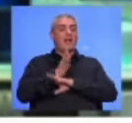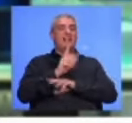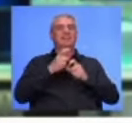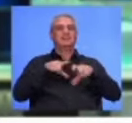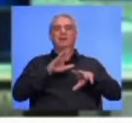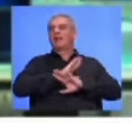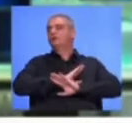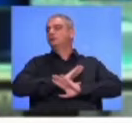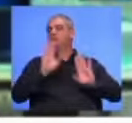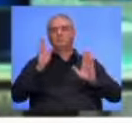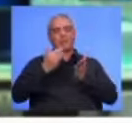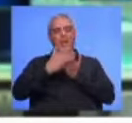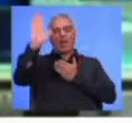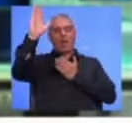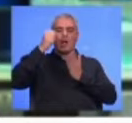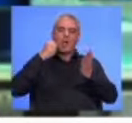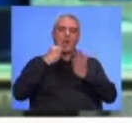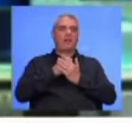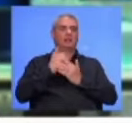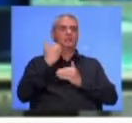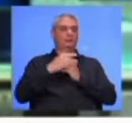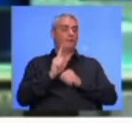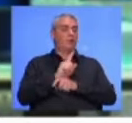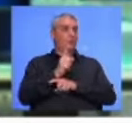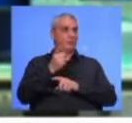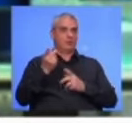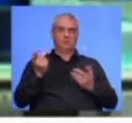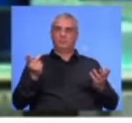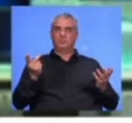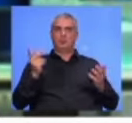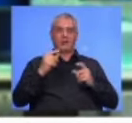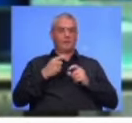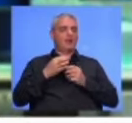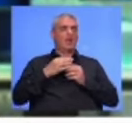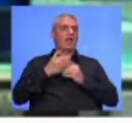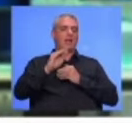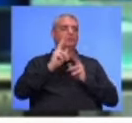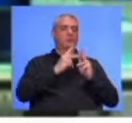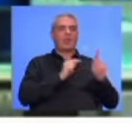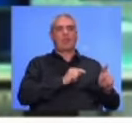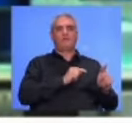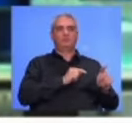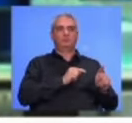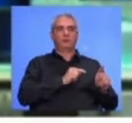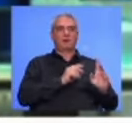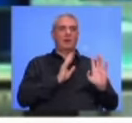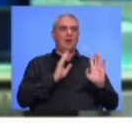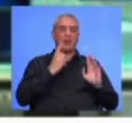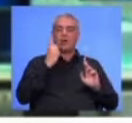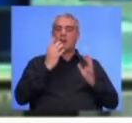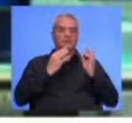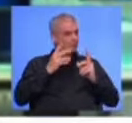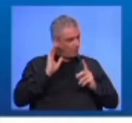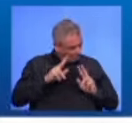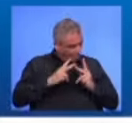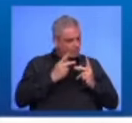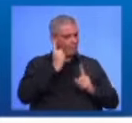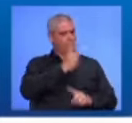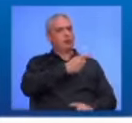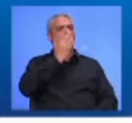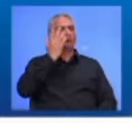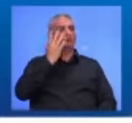לתת להם הרחקה, עד סוף העונה עם כדורגל. קוראים לזה רדיוס גם, לא? לא, רדיוס זה לקבוצה. לקבוצה, כן. לשחקנים. לא, גם לקבוצה. לא, אני אומר...